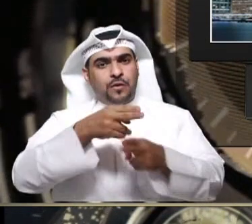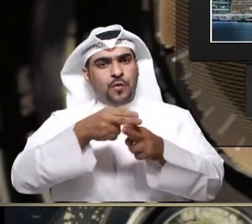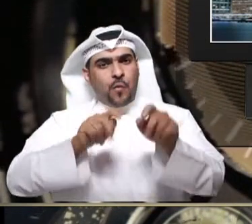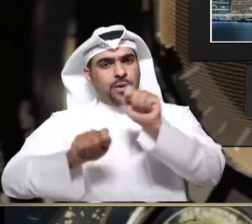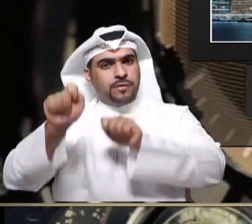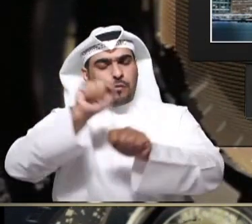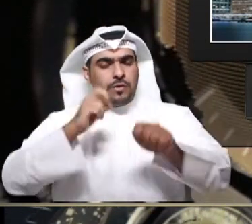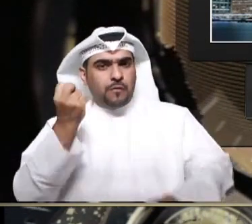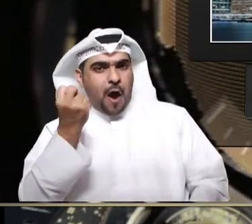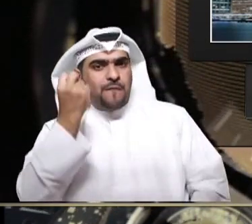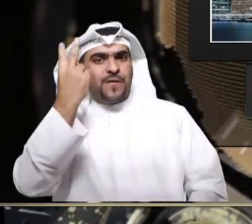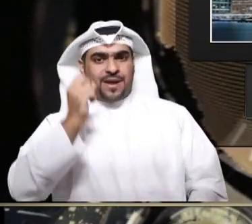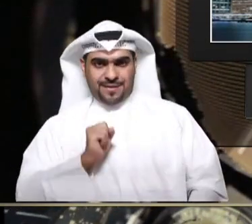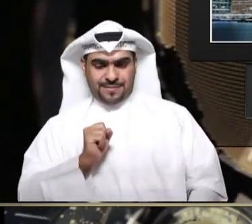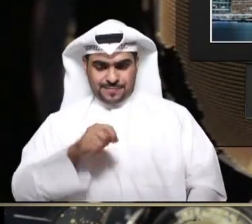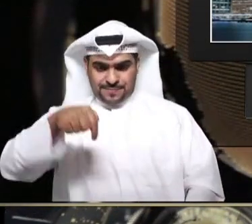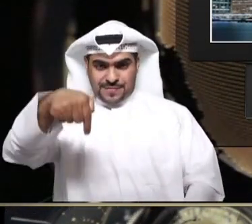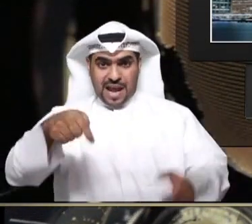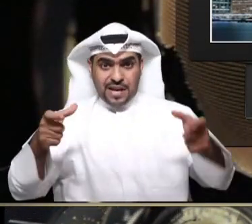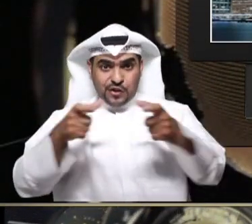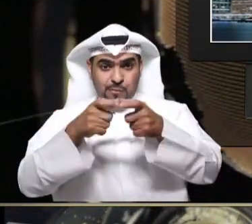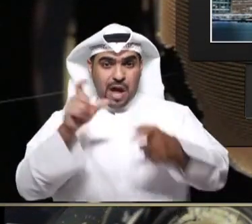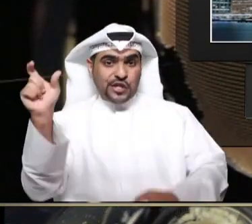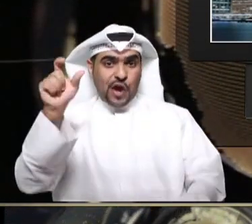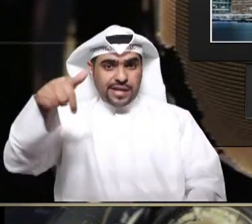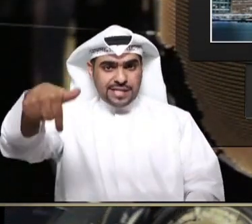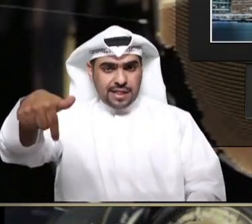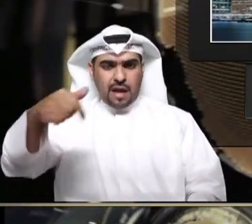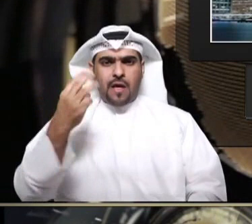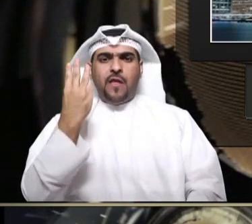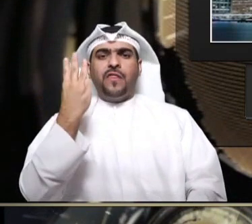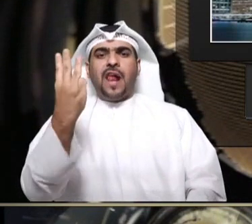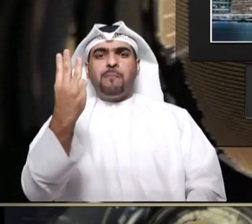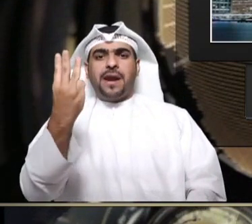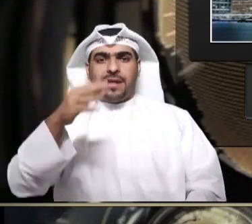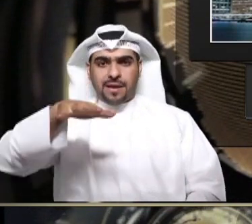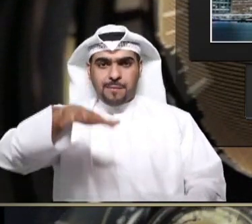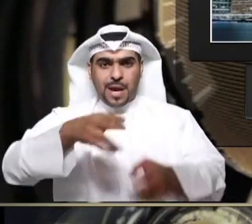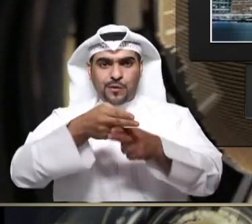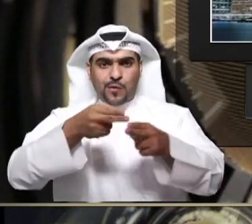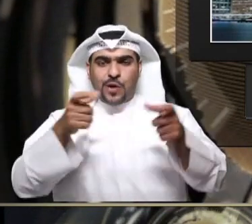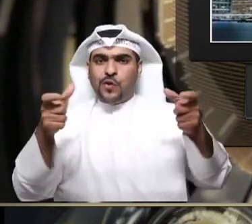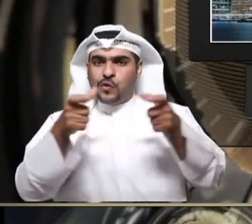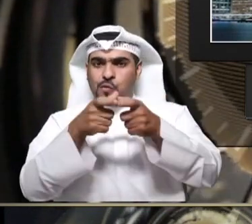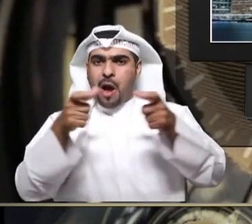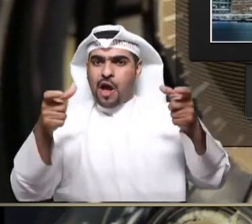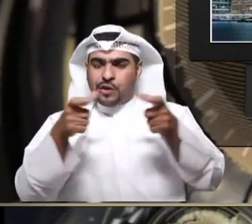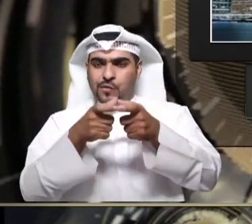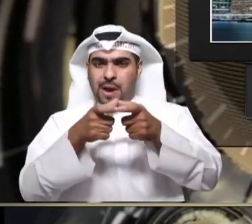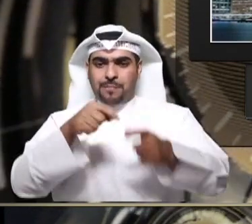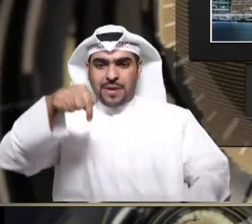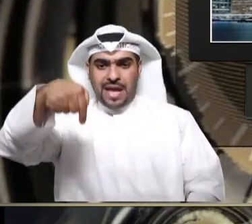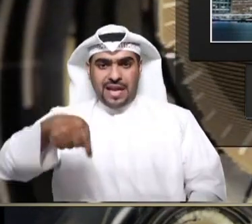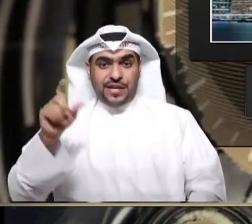في تاريخ دولة الكويت. من المتوقع أن يكون شهرا مليئا بالاجتماعات، وكما عودتنا